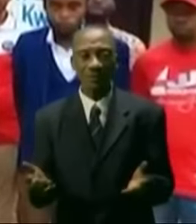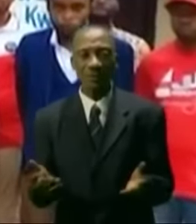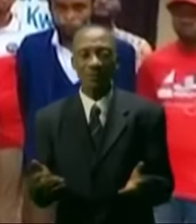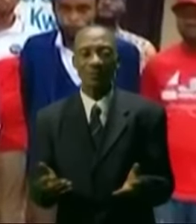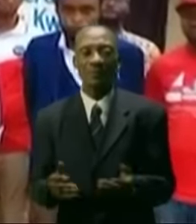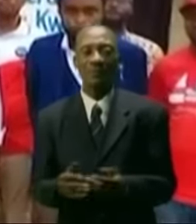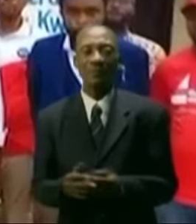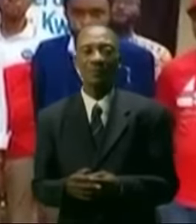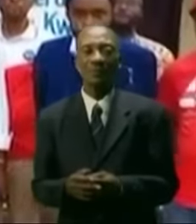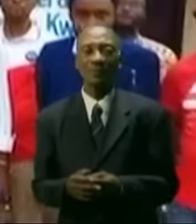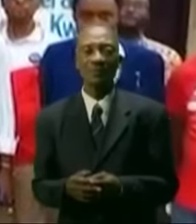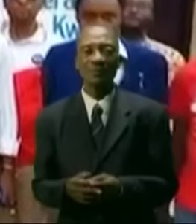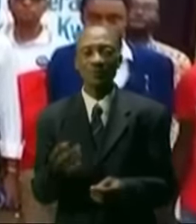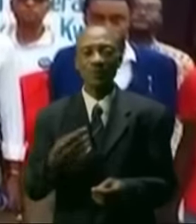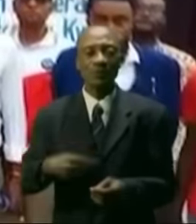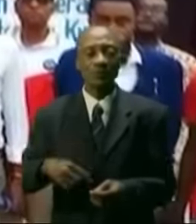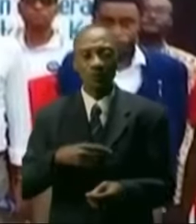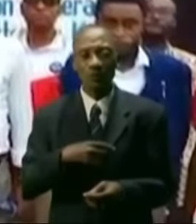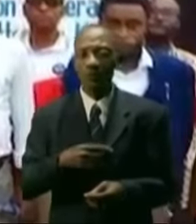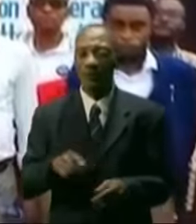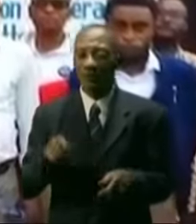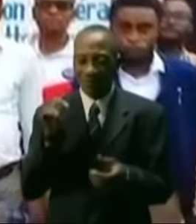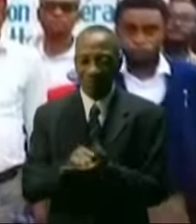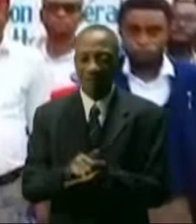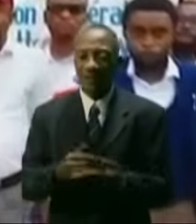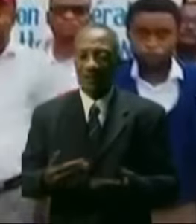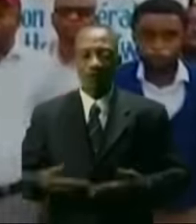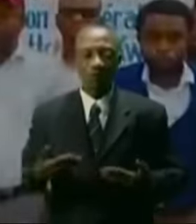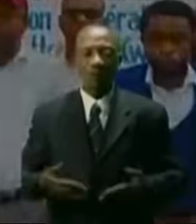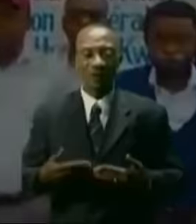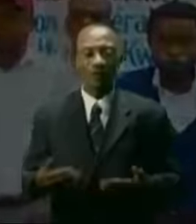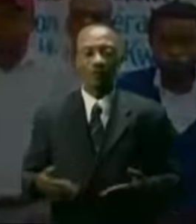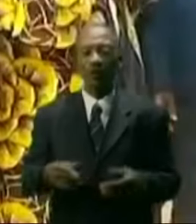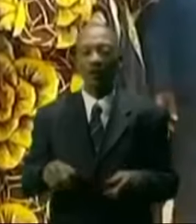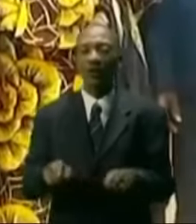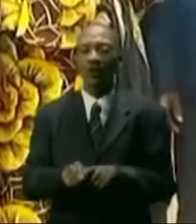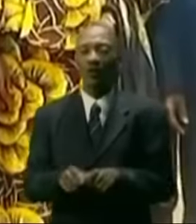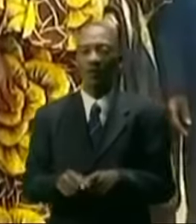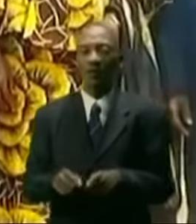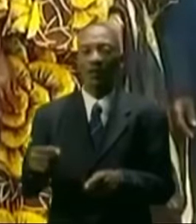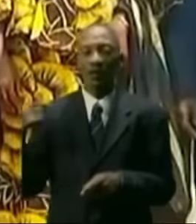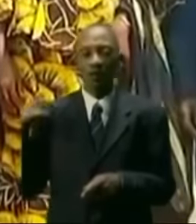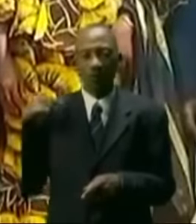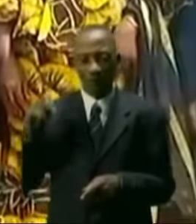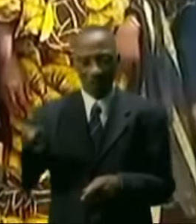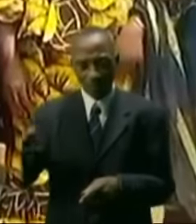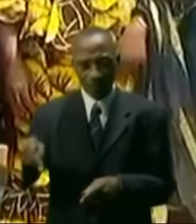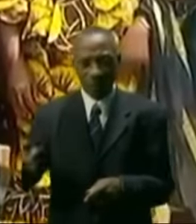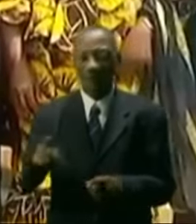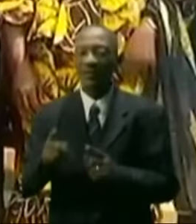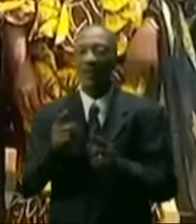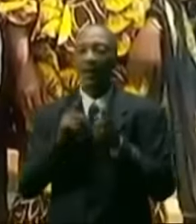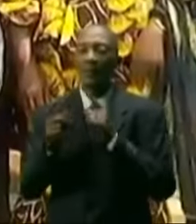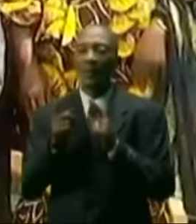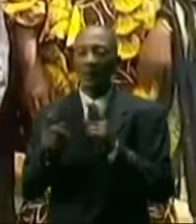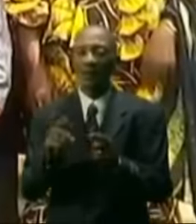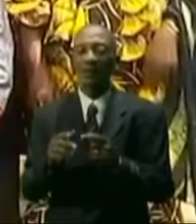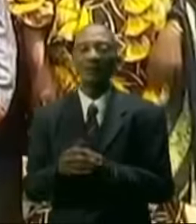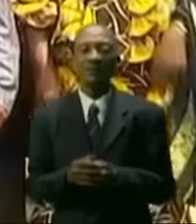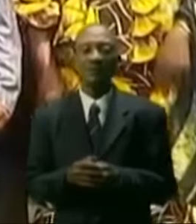pour la DGREC Kwilu, un honneur pour le gouvernement provincial qui hier était dirigé par Willy Chundala et